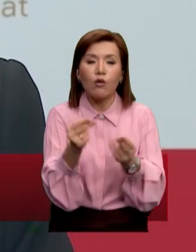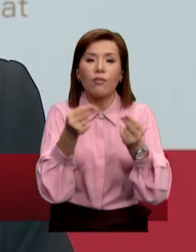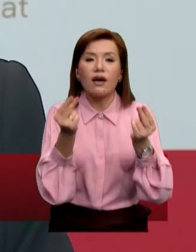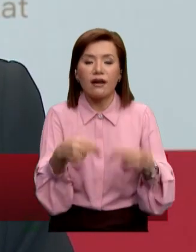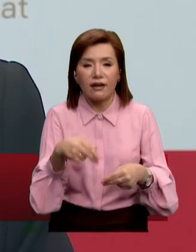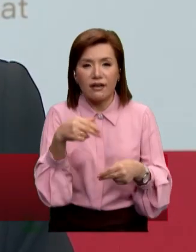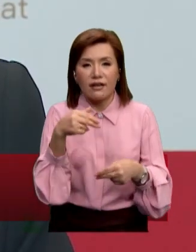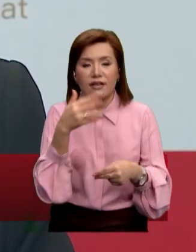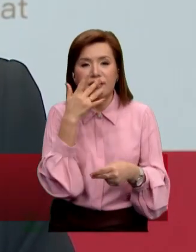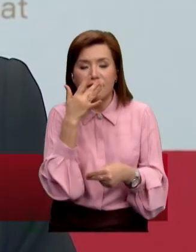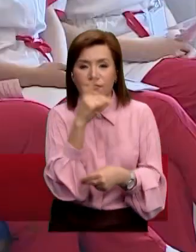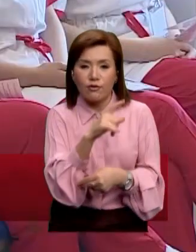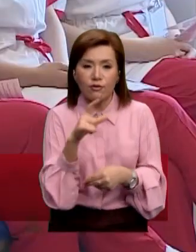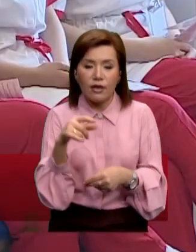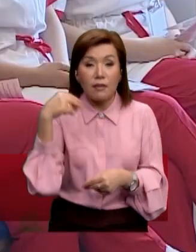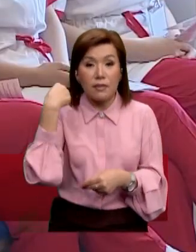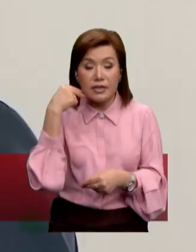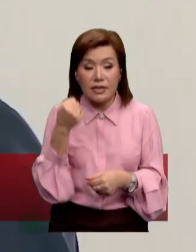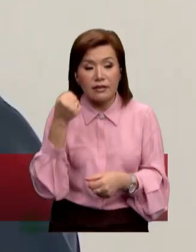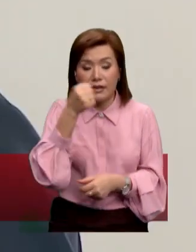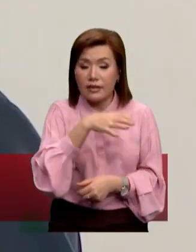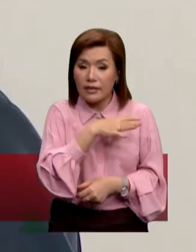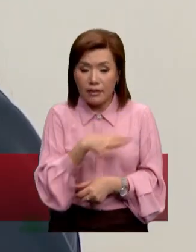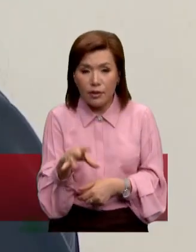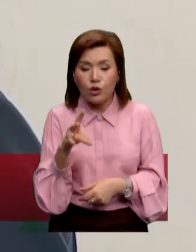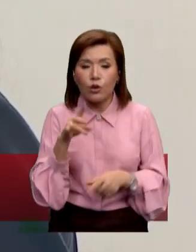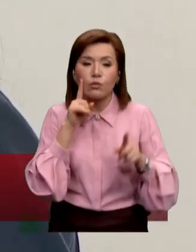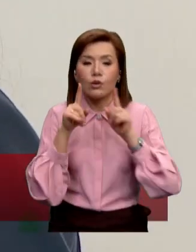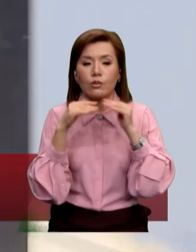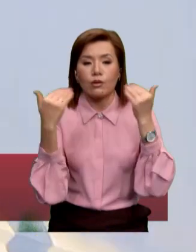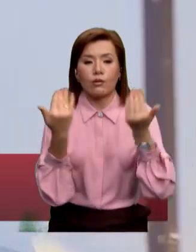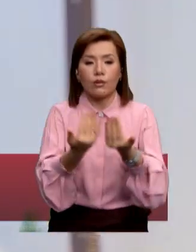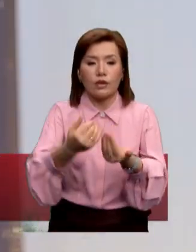с иностранцами президентом женщин не стало заняла кресло